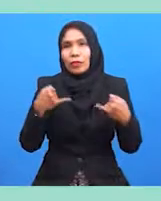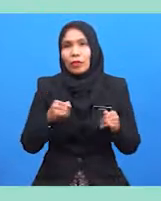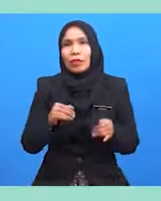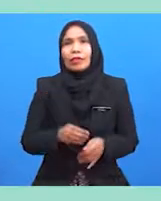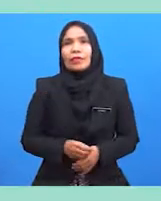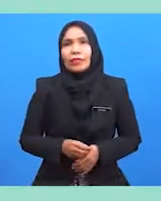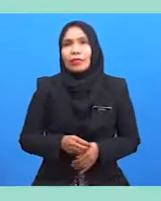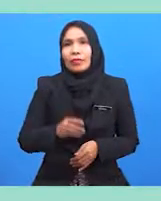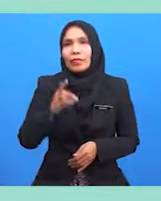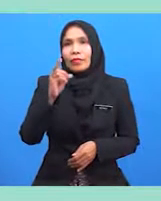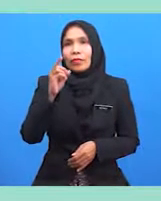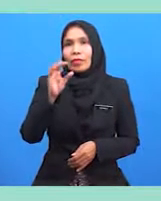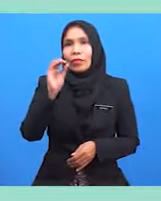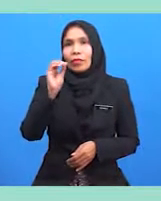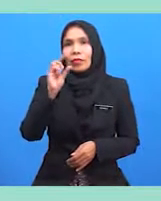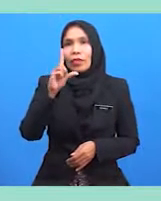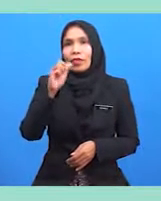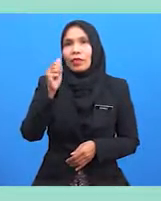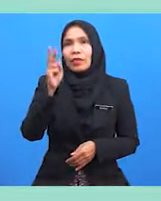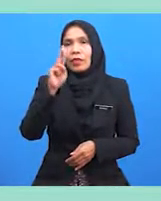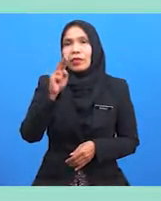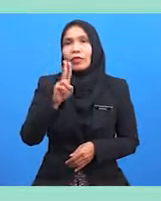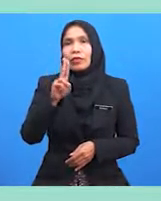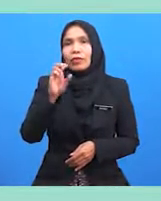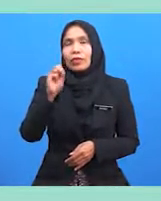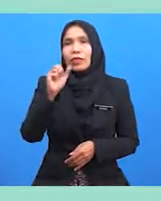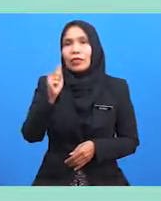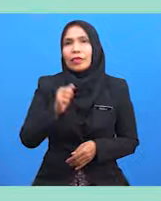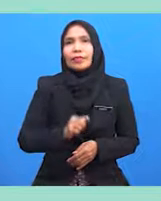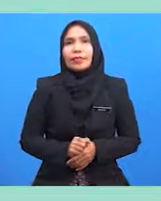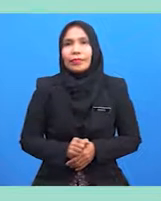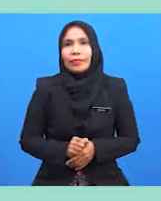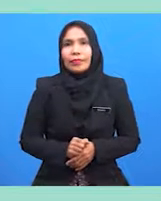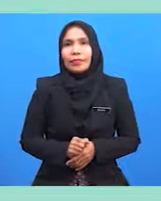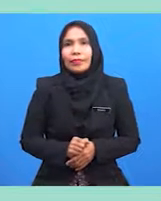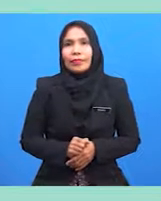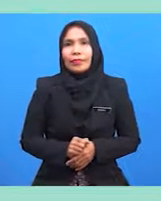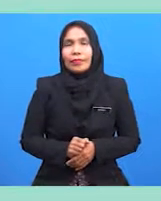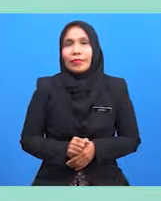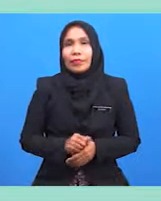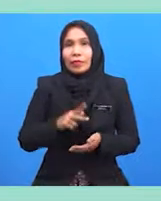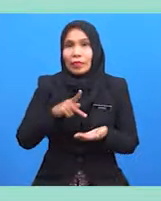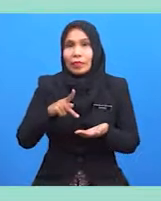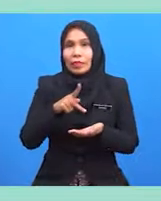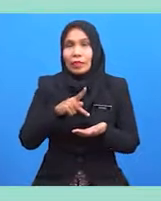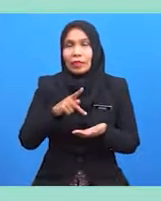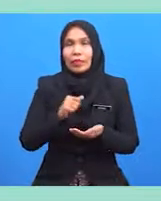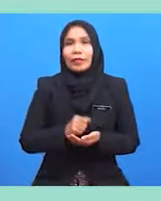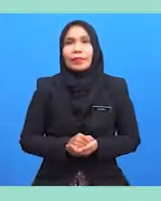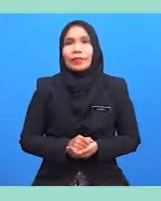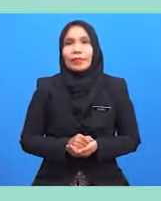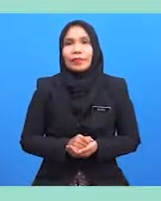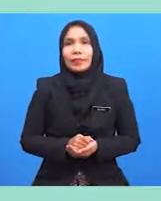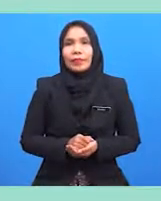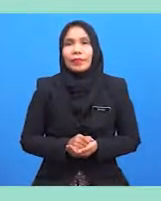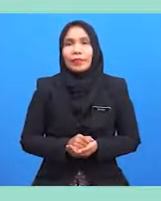pasaran akan berkurang dan nilai ringgit Malaysia akan meningkat berbanding dengan dolar